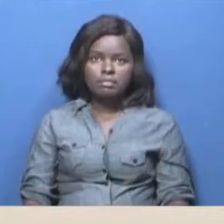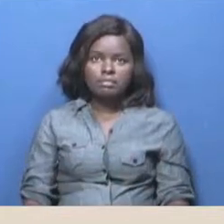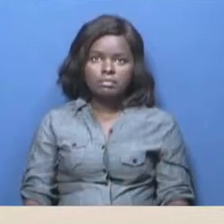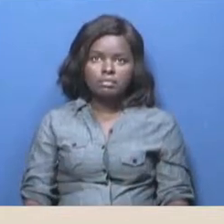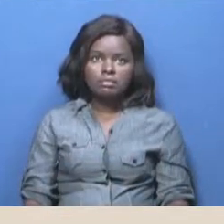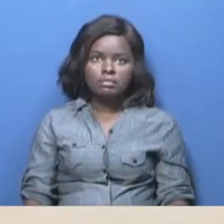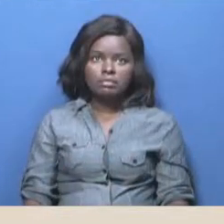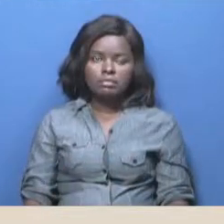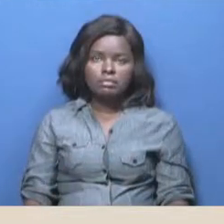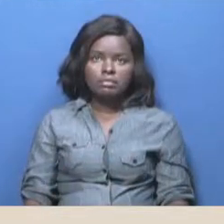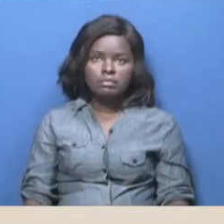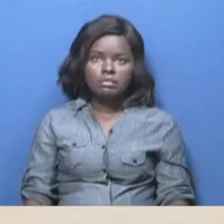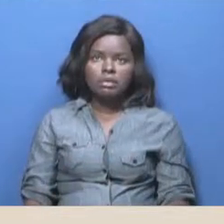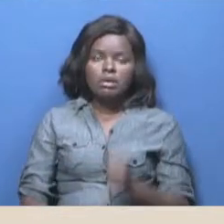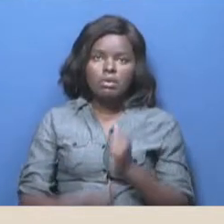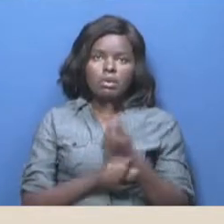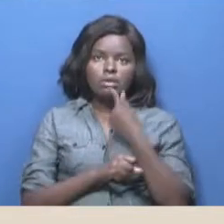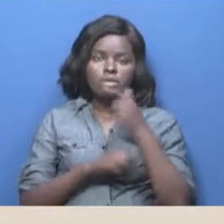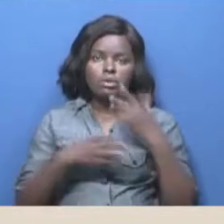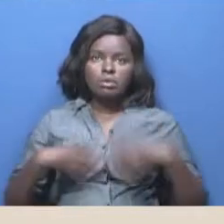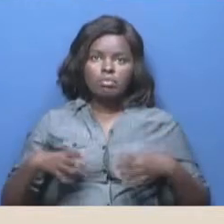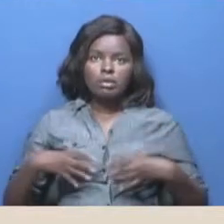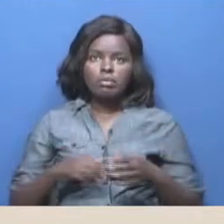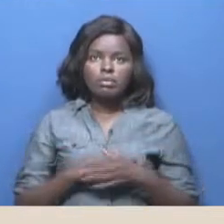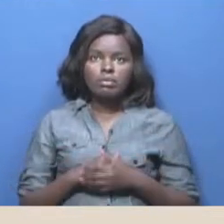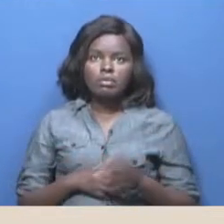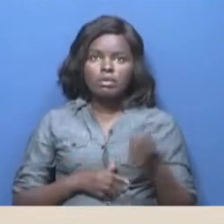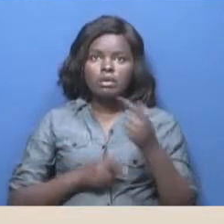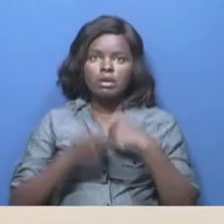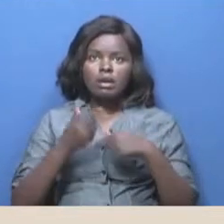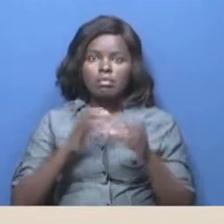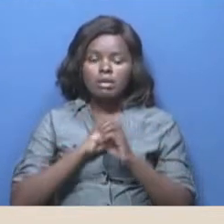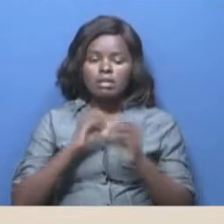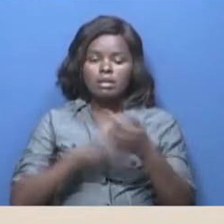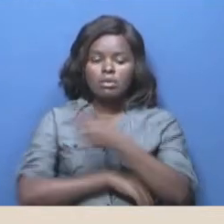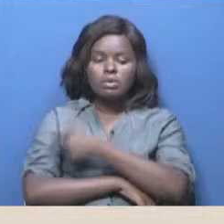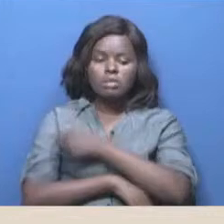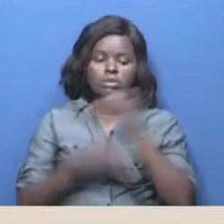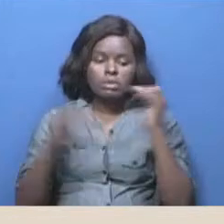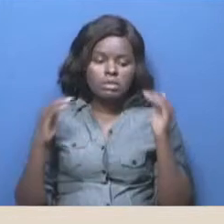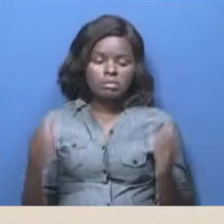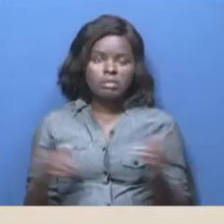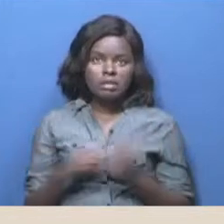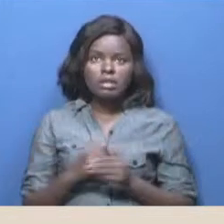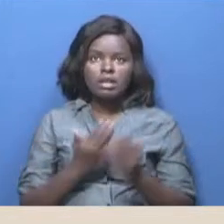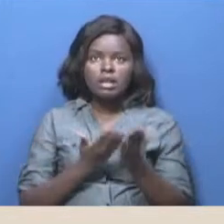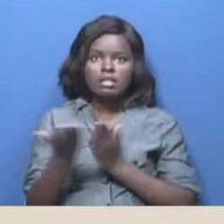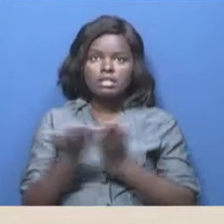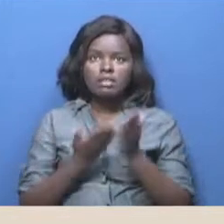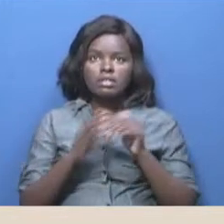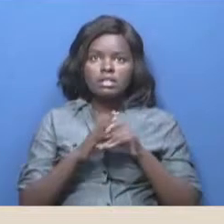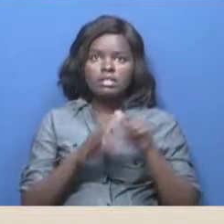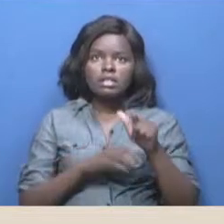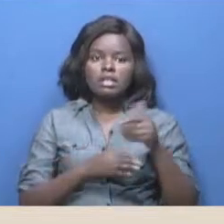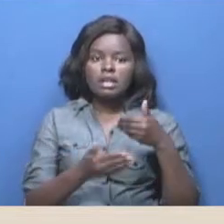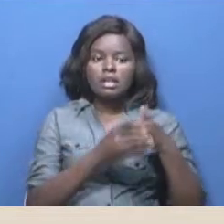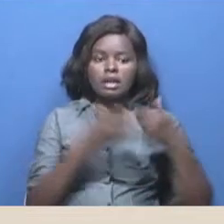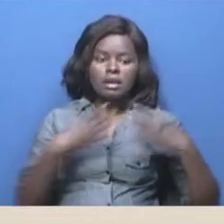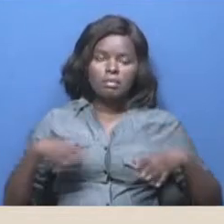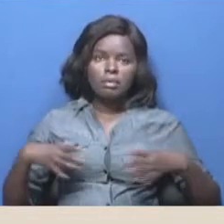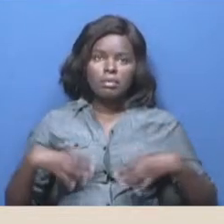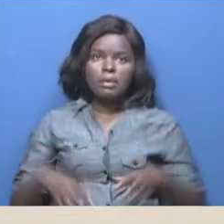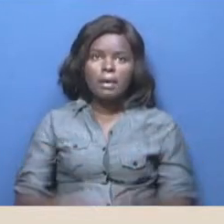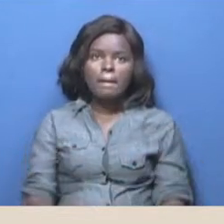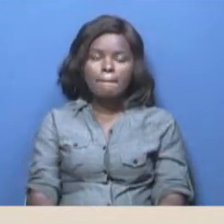gũkorwo ikĩoperate nĩgetha andũ matige gũcoka gũka mathibitarĩ marĩa manene, service ikorwo ĩgũkuhĩ na andũ. Kameme